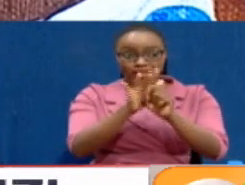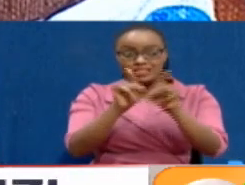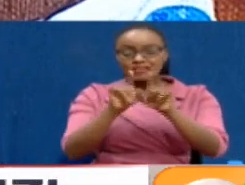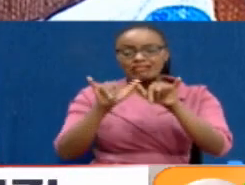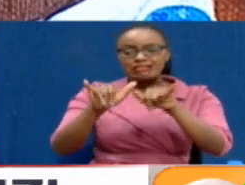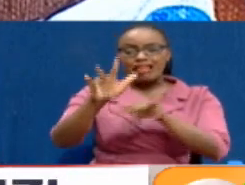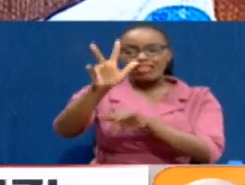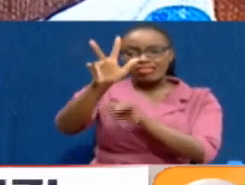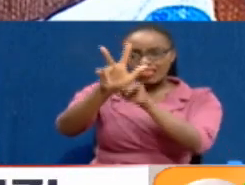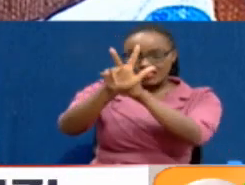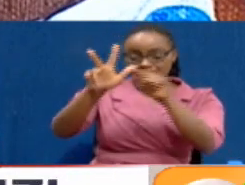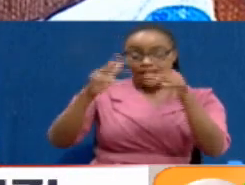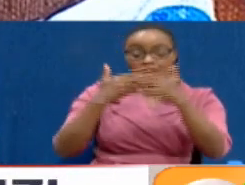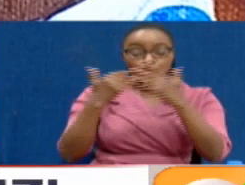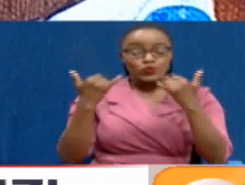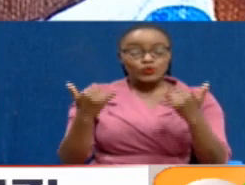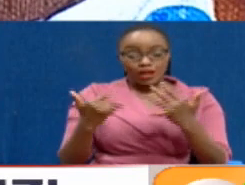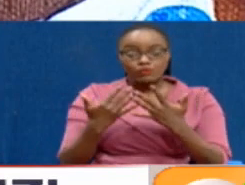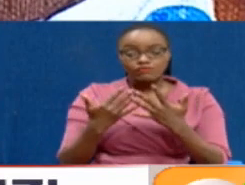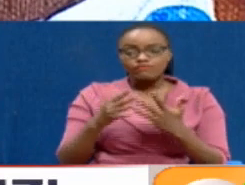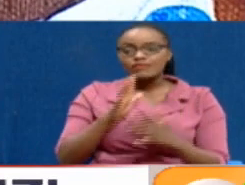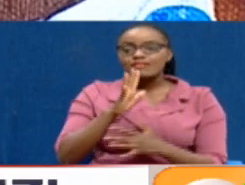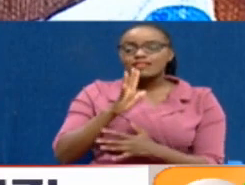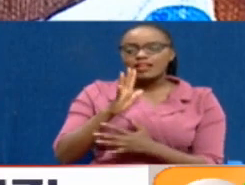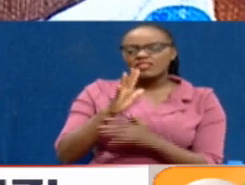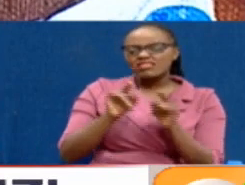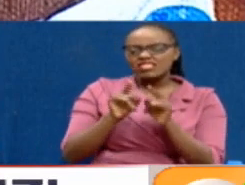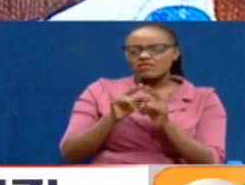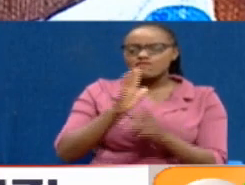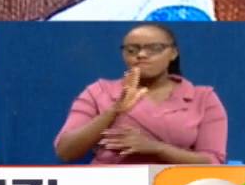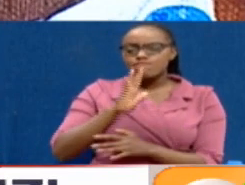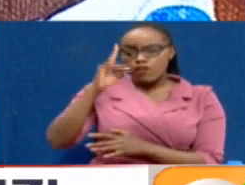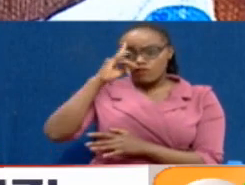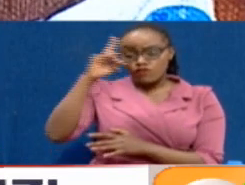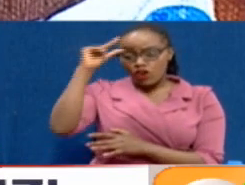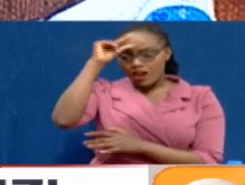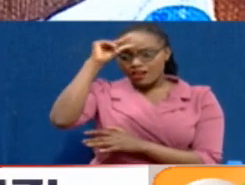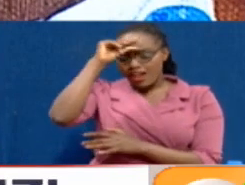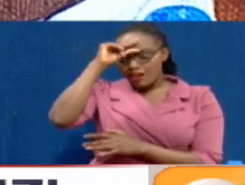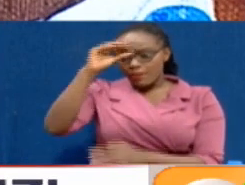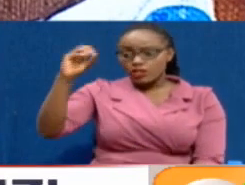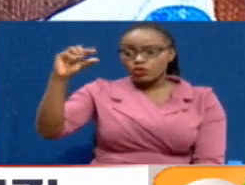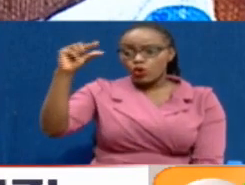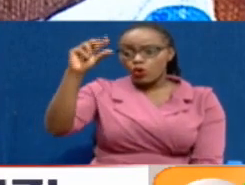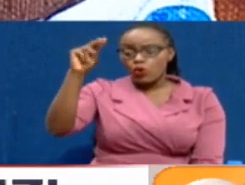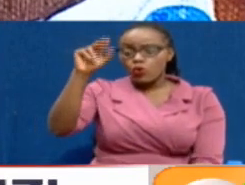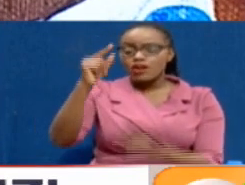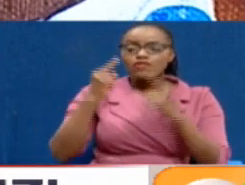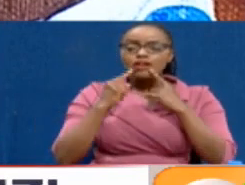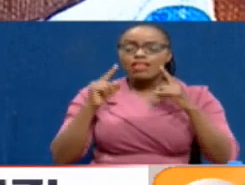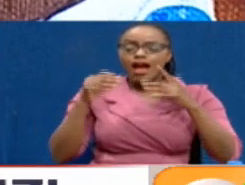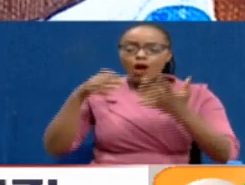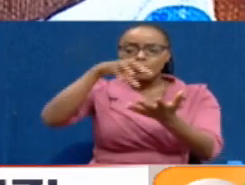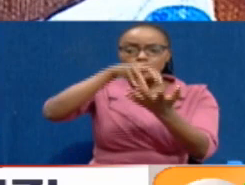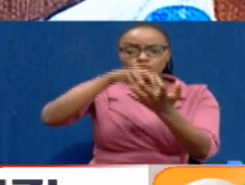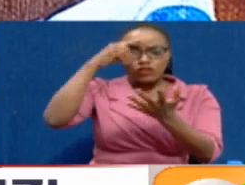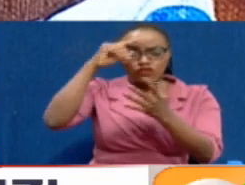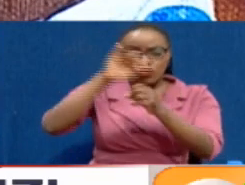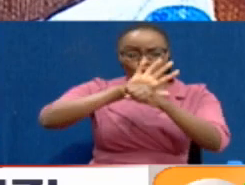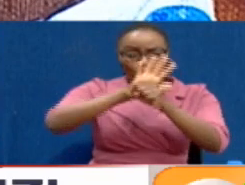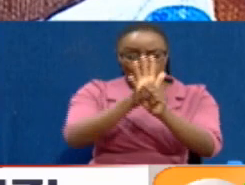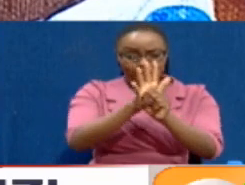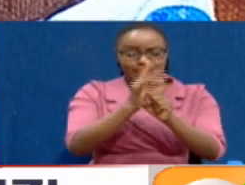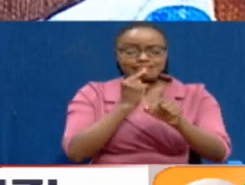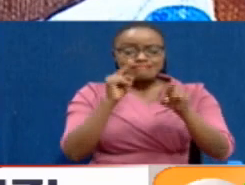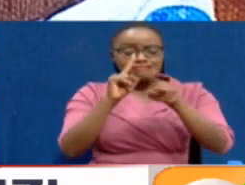ikisalia watatu kufikia sasa. Msemaji wa serikali Cyrus Oguna kwenye tangazo kuhusu hali ya korona nchini hii leo